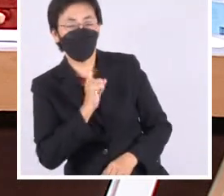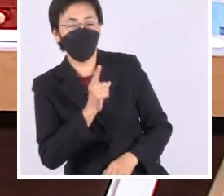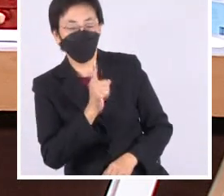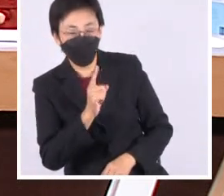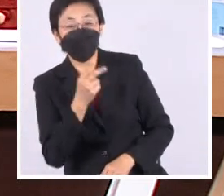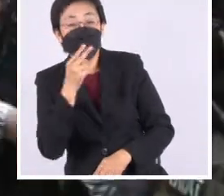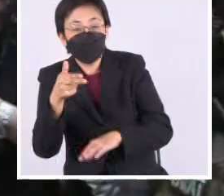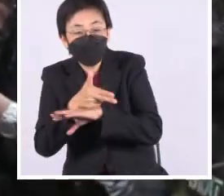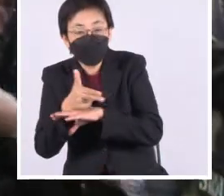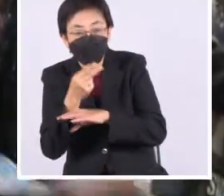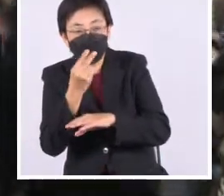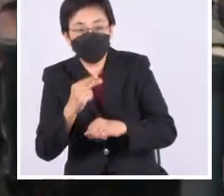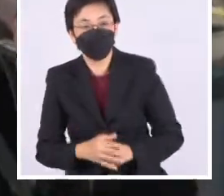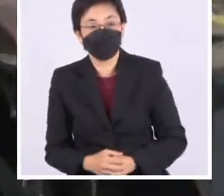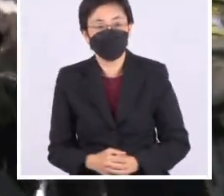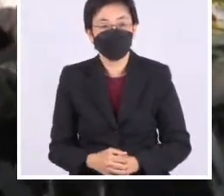งนี้กันครับ